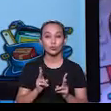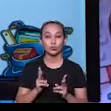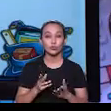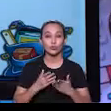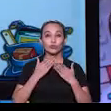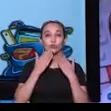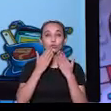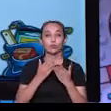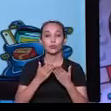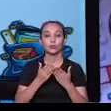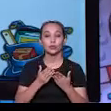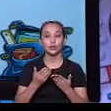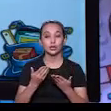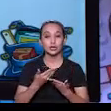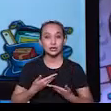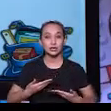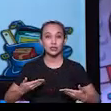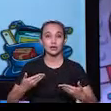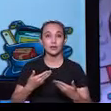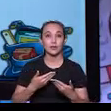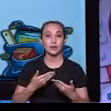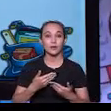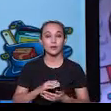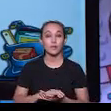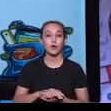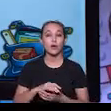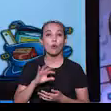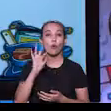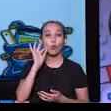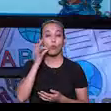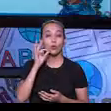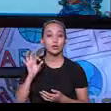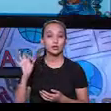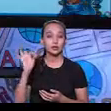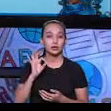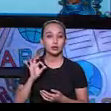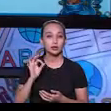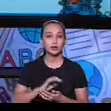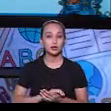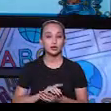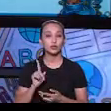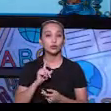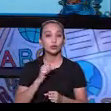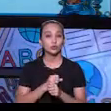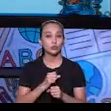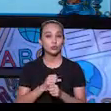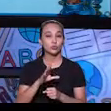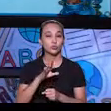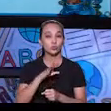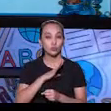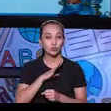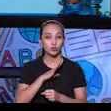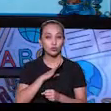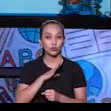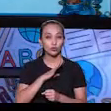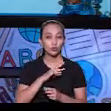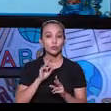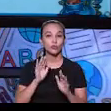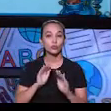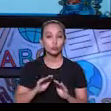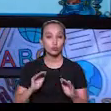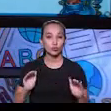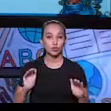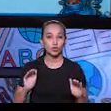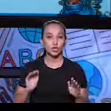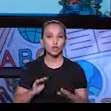учительница прочитала нам стихотворение про оси. Что сделали ученики на уроке математики?